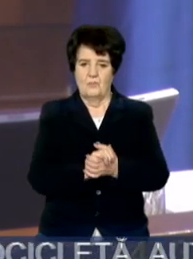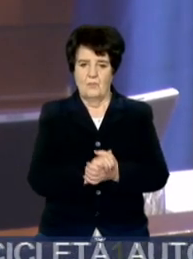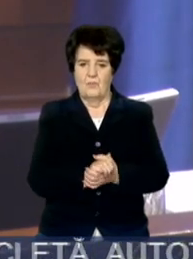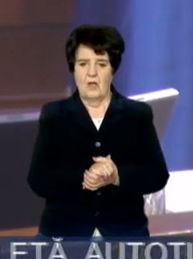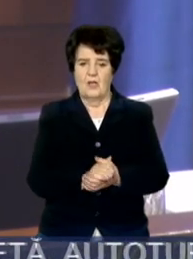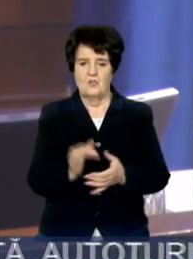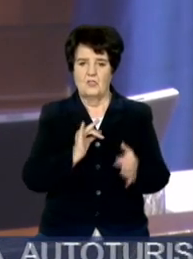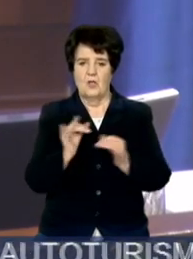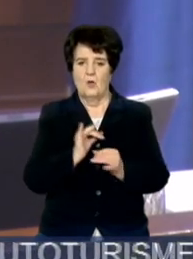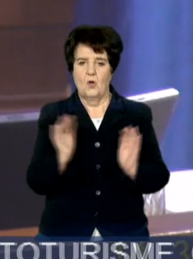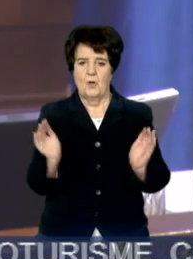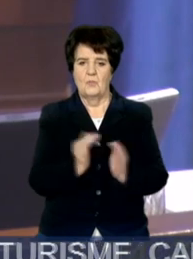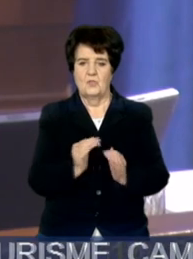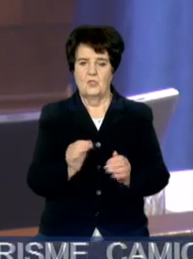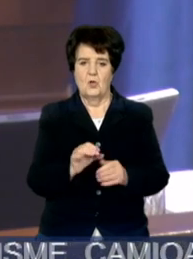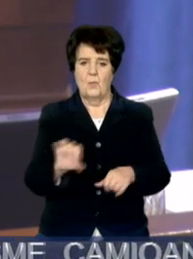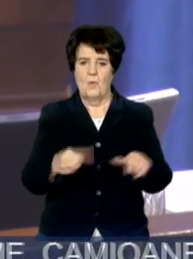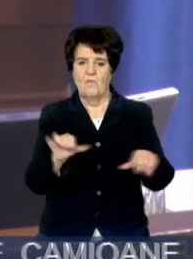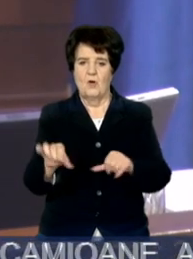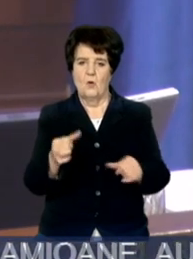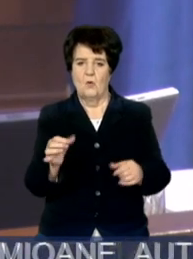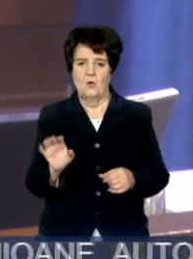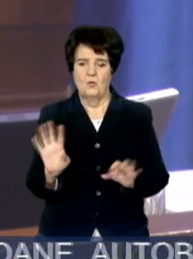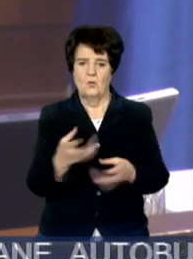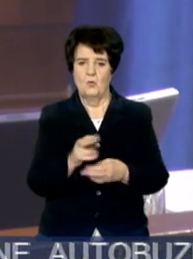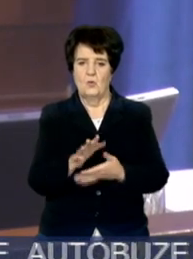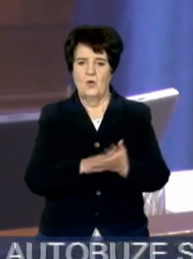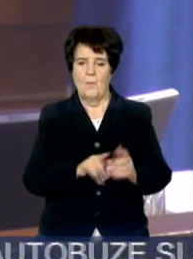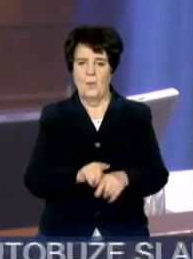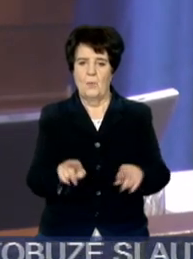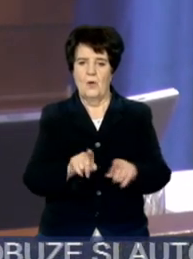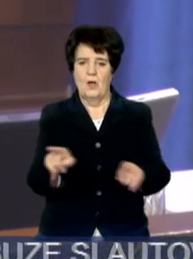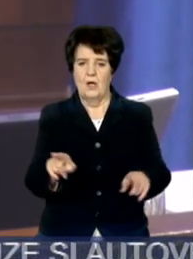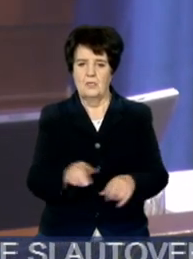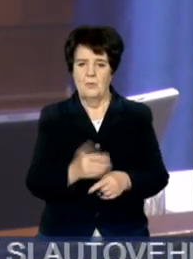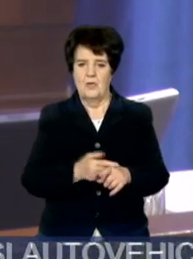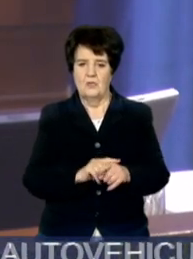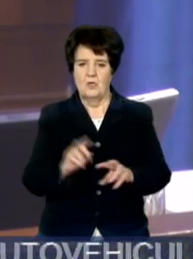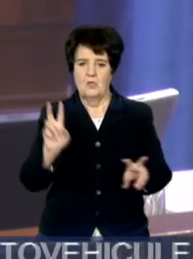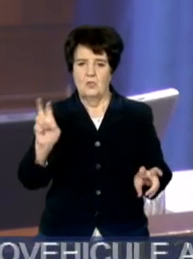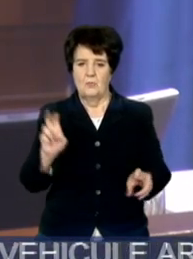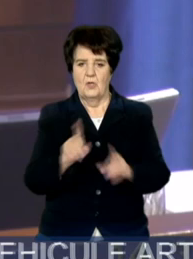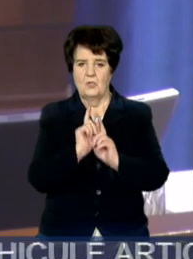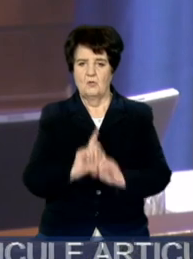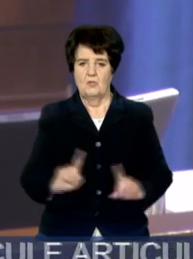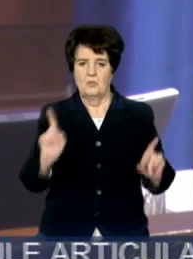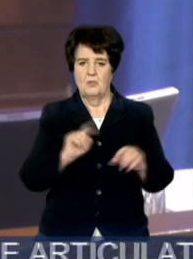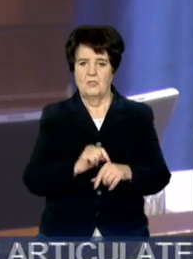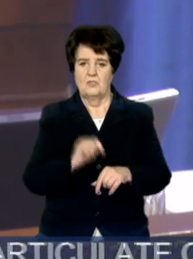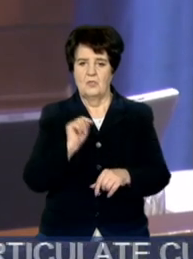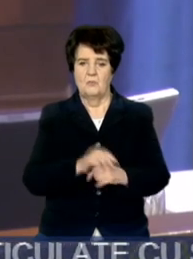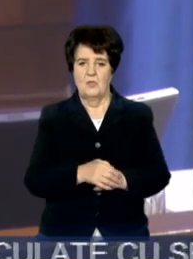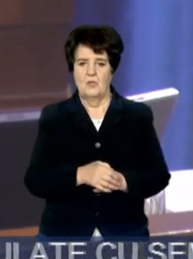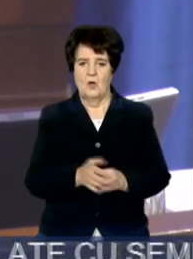mai puțin provocări și provocări și nu continuați să faceți propagandă ieftină pe acest subiect deosebit de sensibil